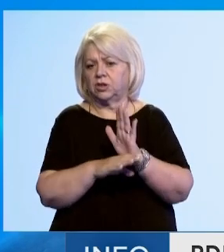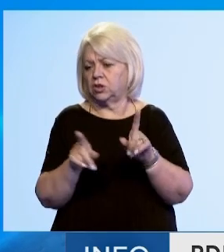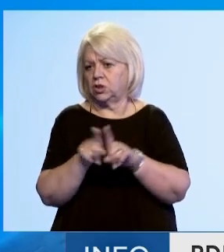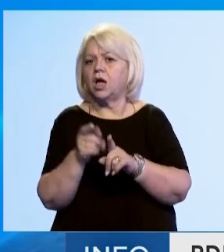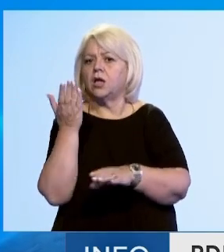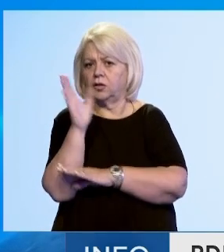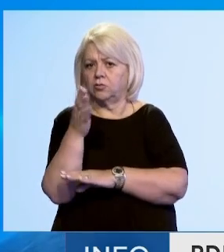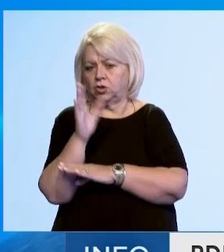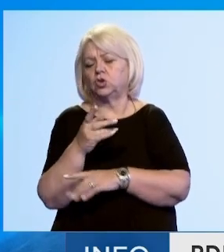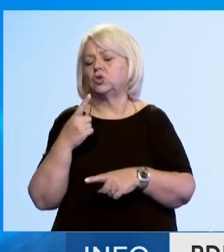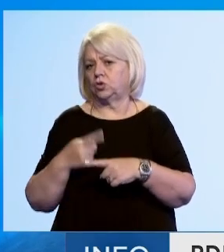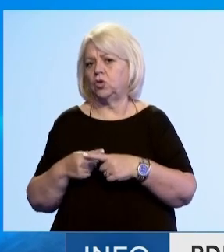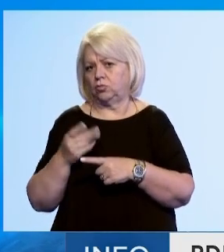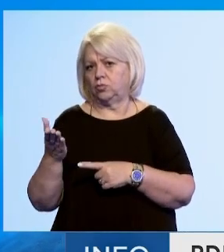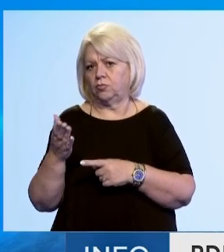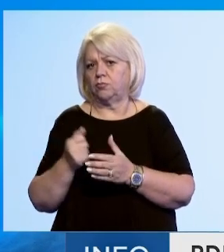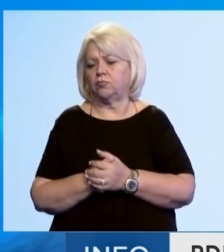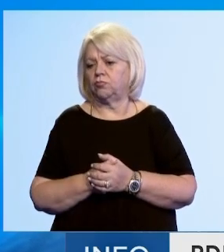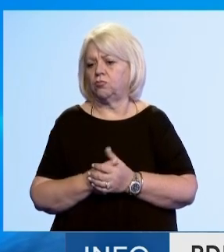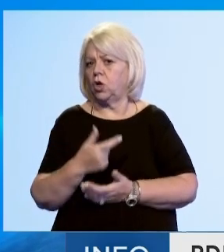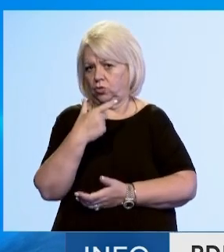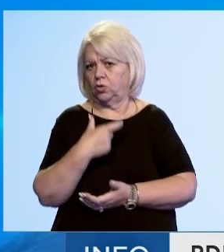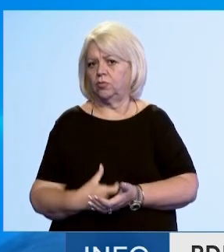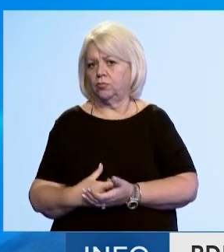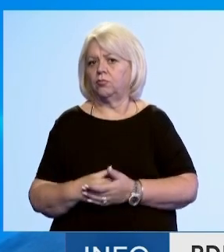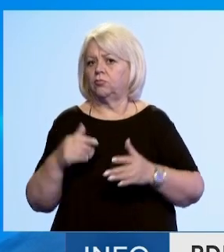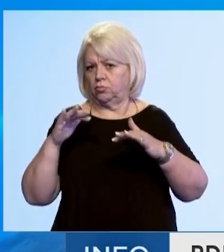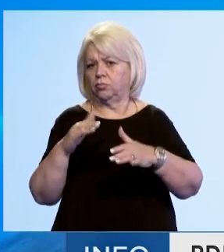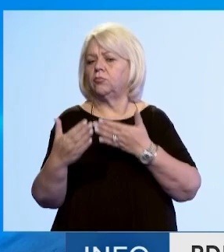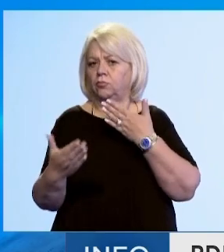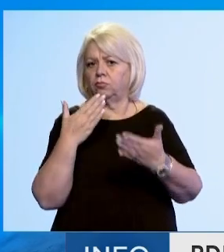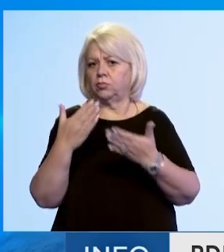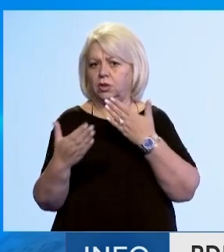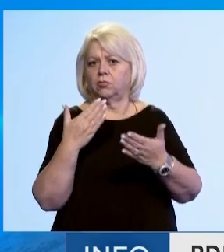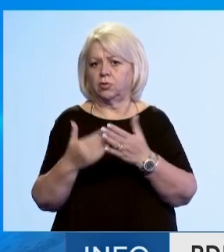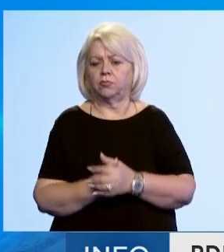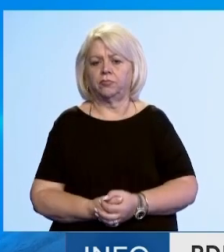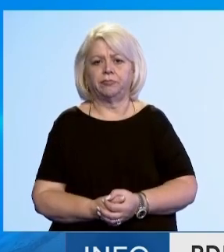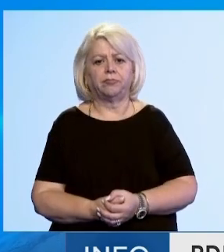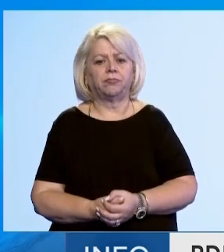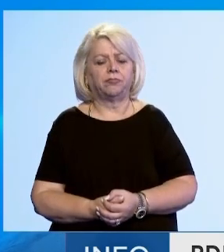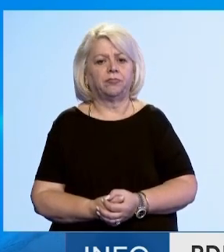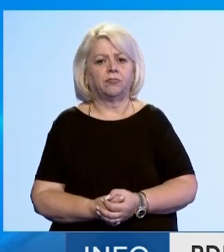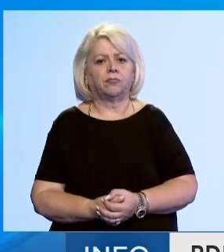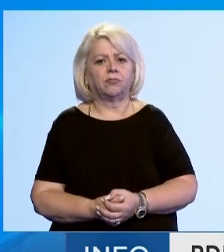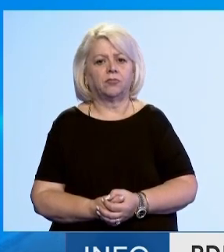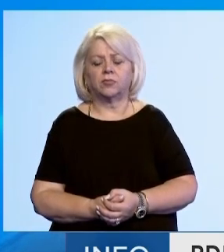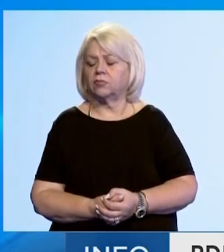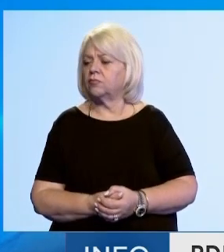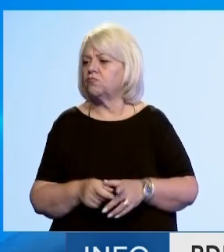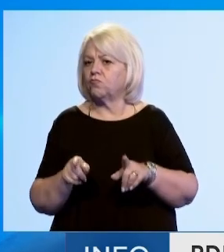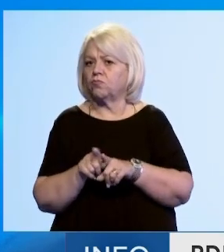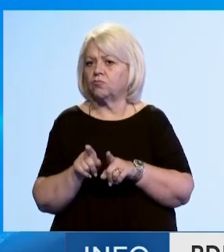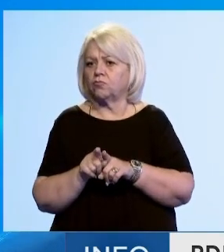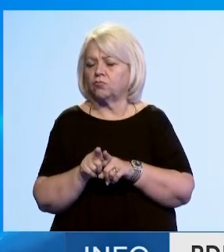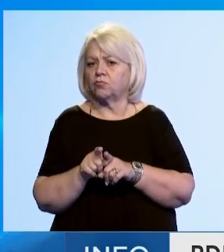Asambleja sigurisht ata e kanë mandatin dhe do të marrin pjesë në mbledhjet e kuvendit, edhe dhe të shqytojnë